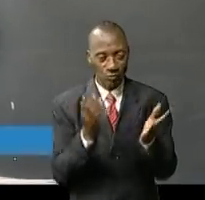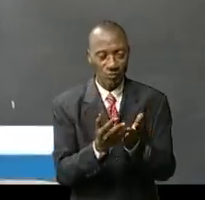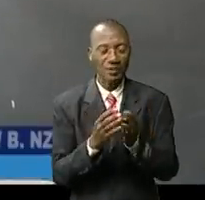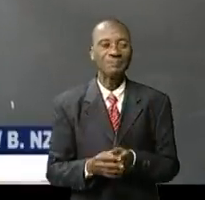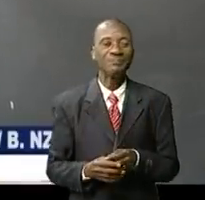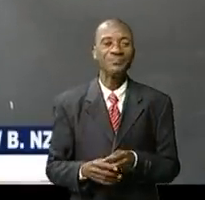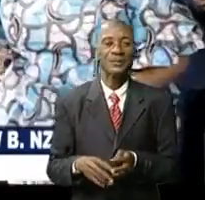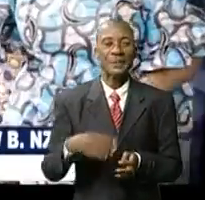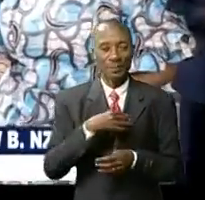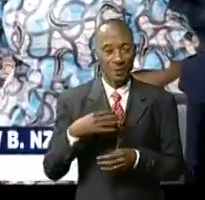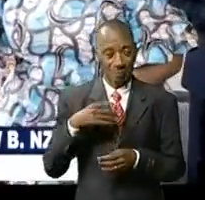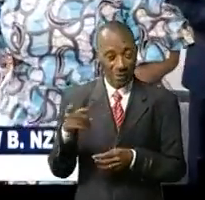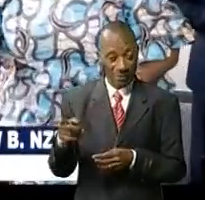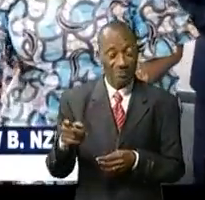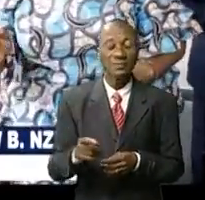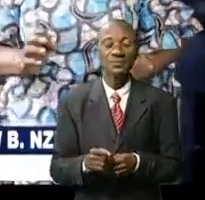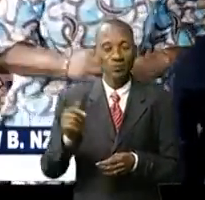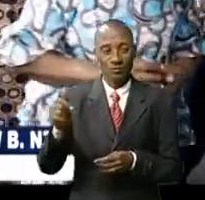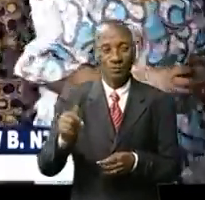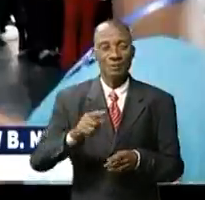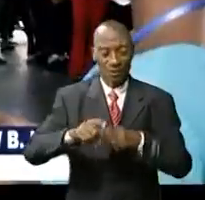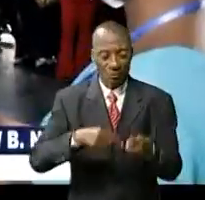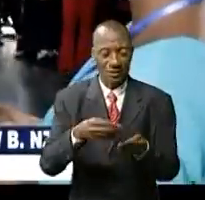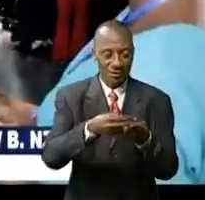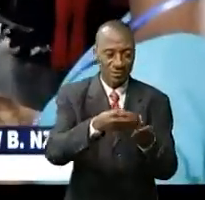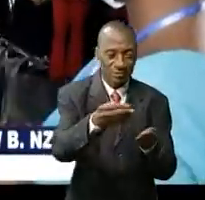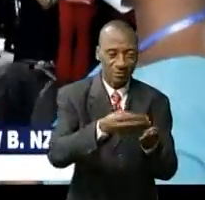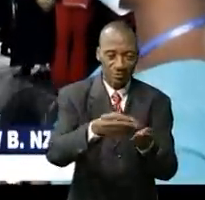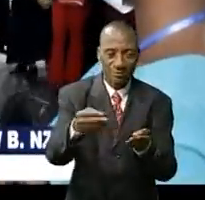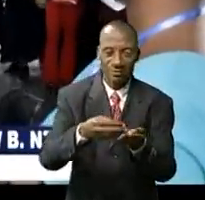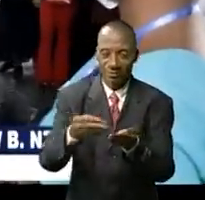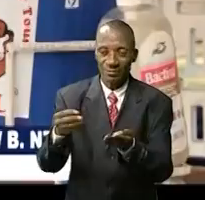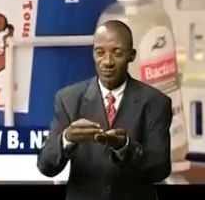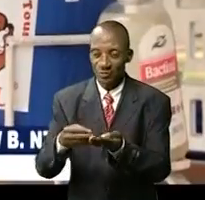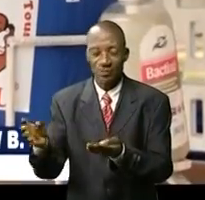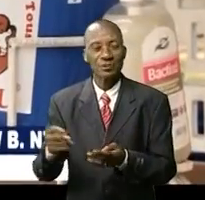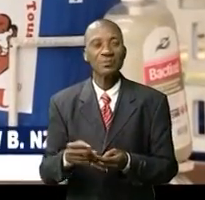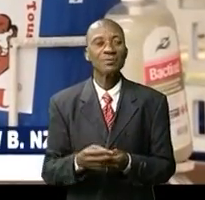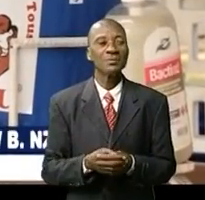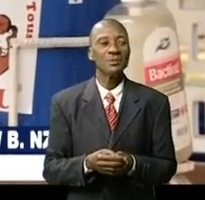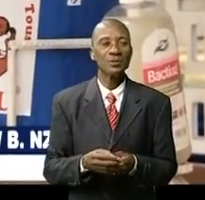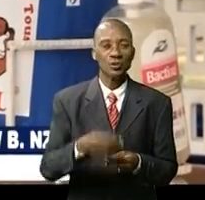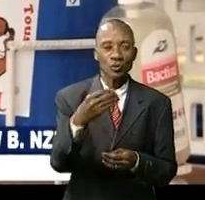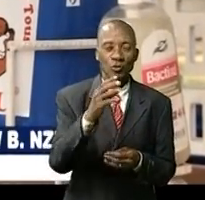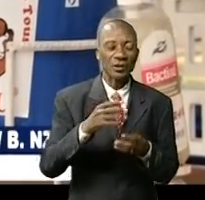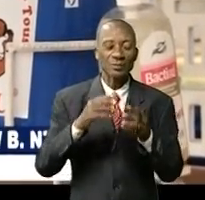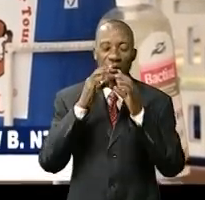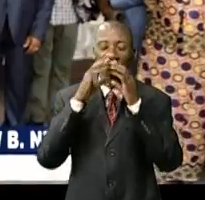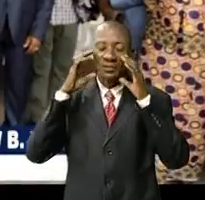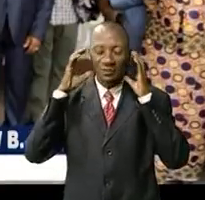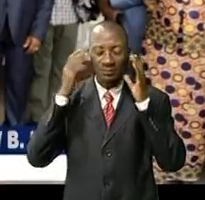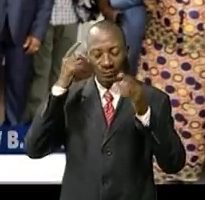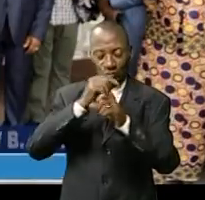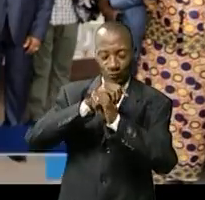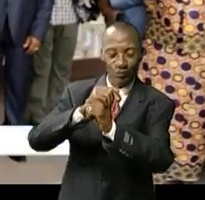a également procédé à la distribution des masques et gel alcoolique aux élèves afin qu'ils se protègent contre la Covid-19 pendant cette période